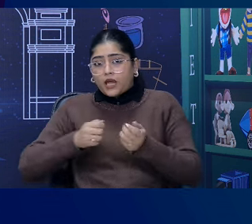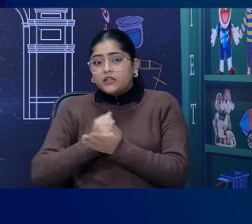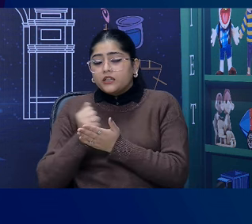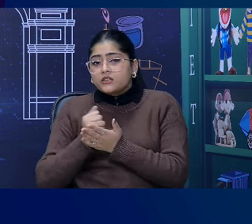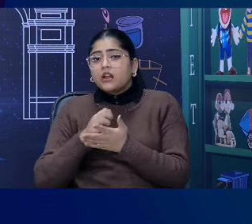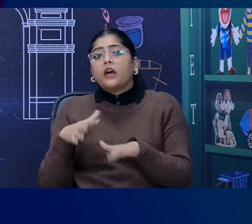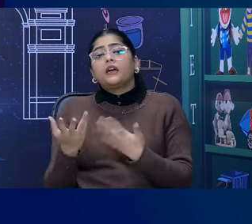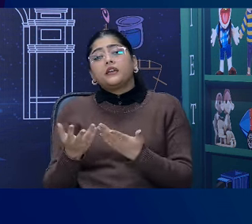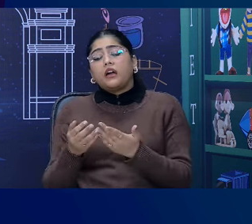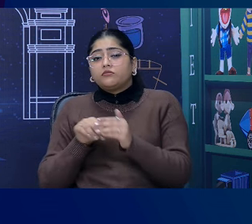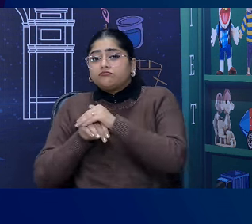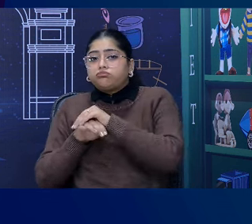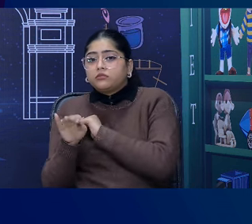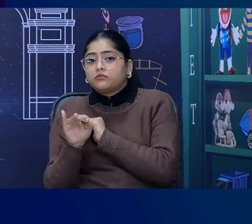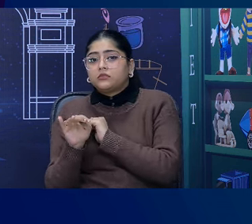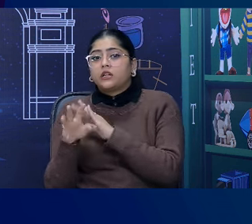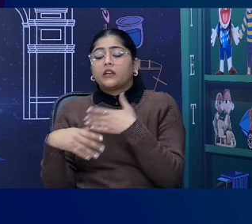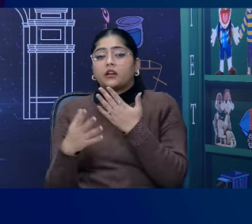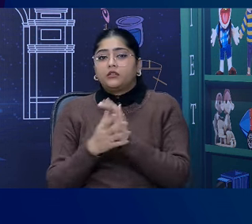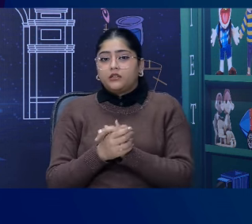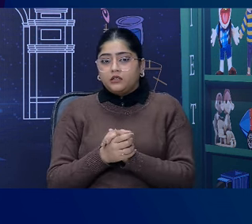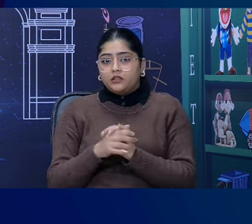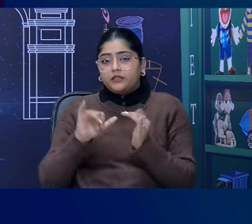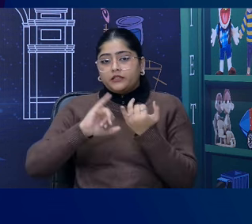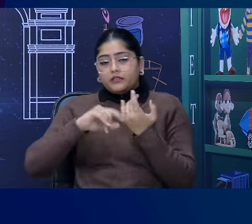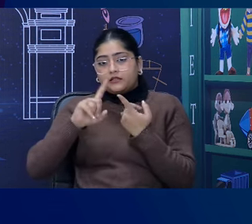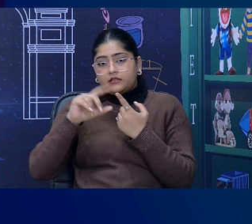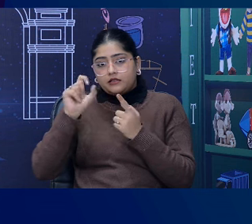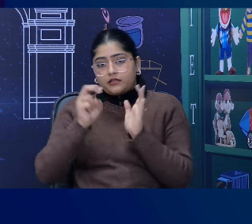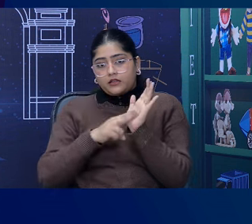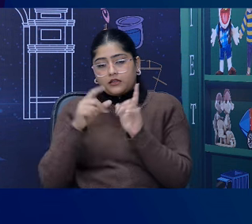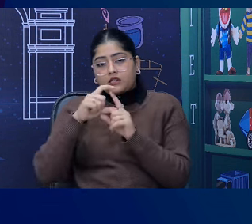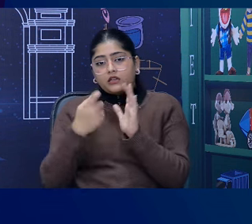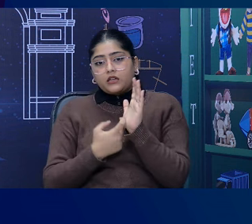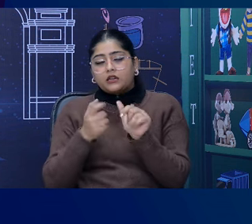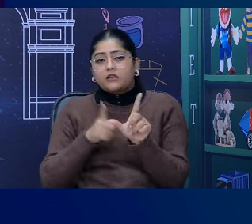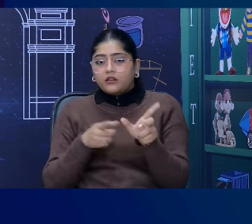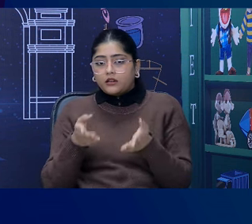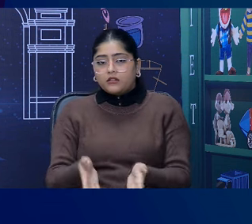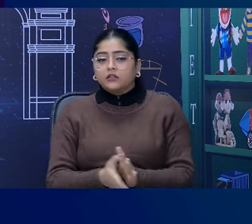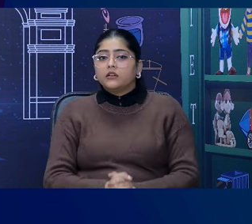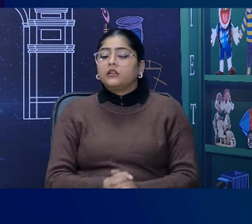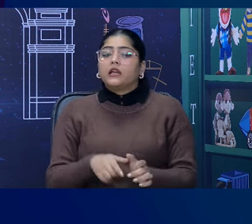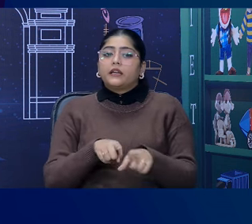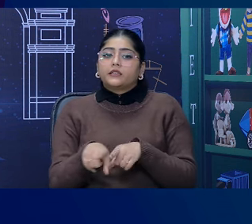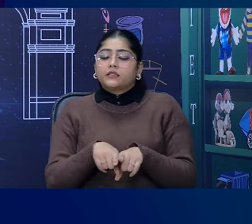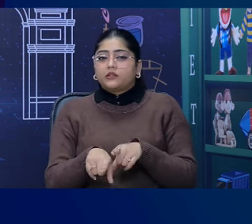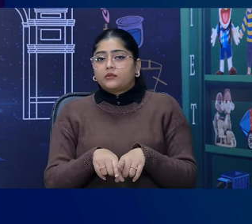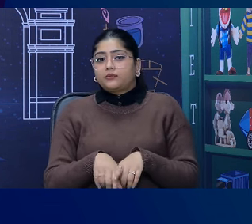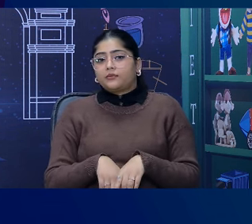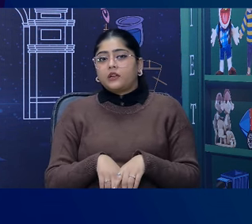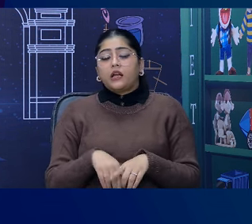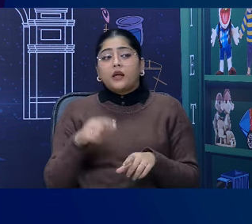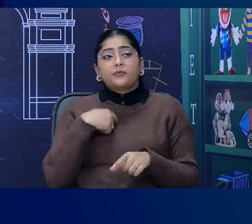फाइट और फ्लाइट की बात की थी वो सेकेंडरी अप्रेजल में जाकर आता है फिर है दूसरी चीज आती है अच्छा अगर हम सोच रहे हम